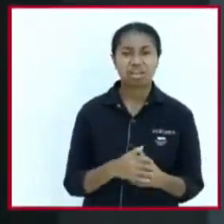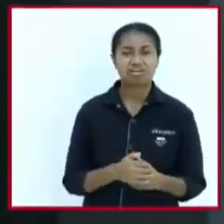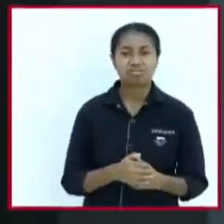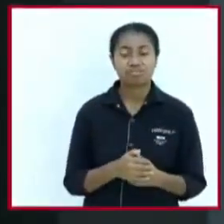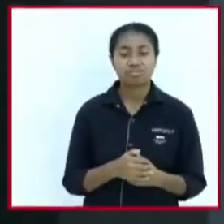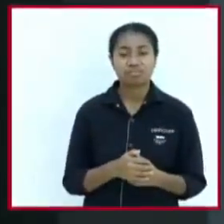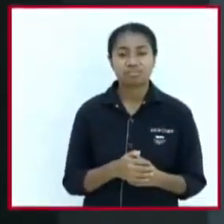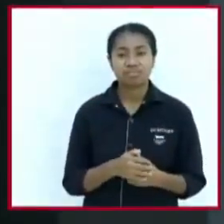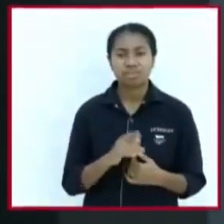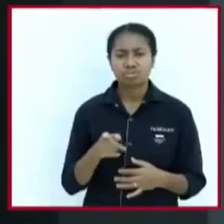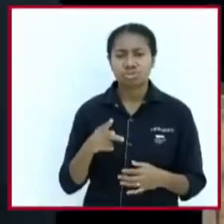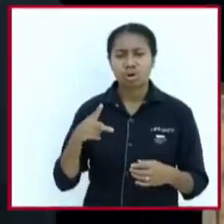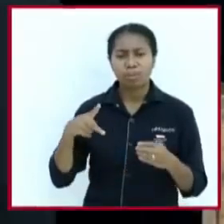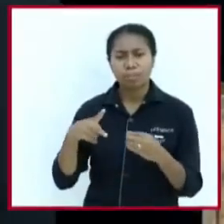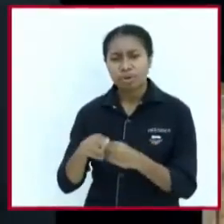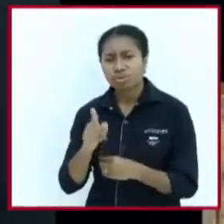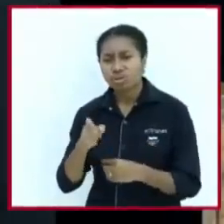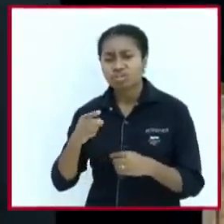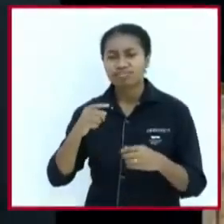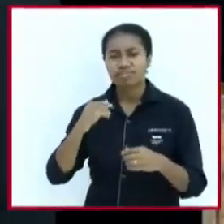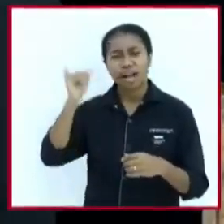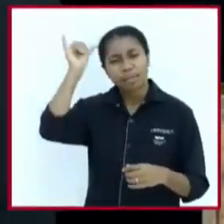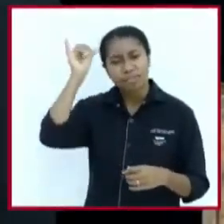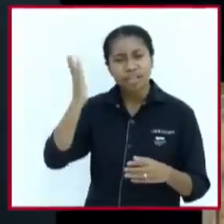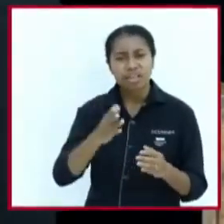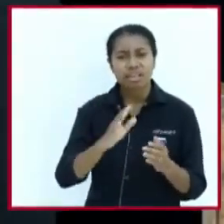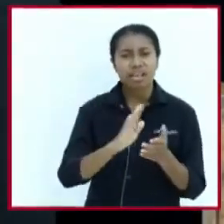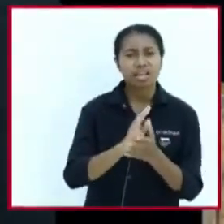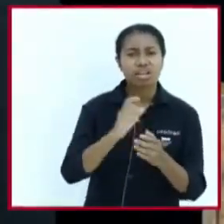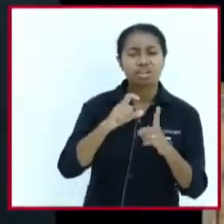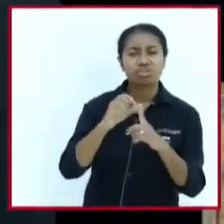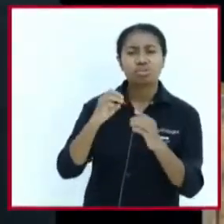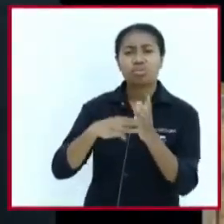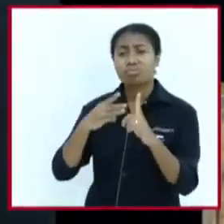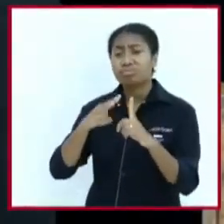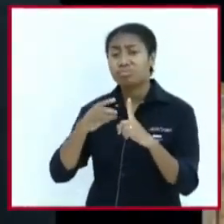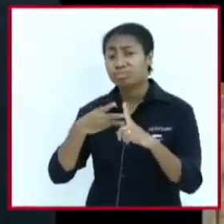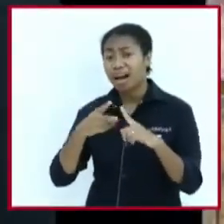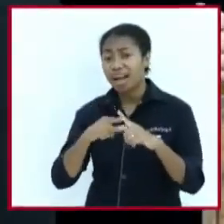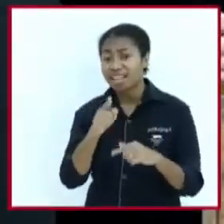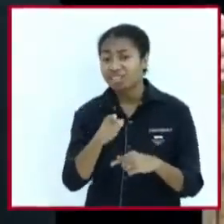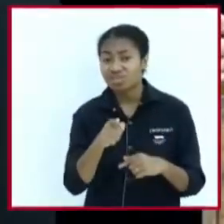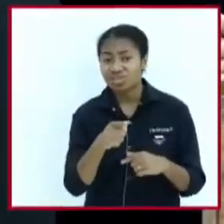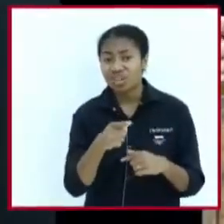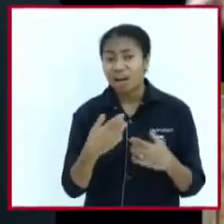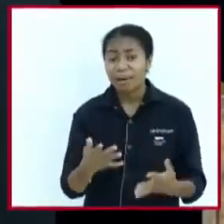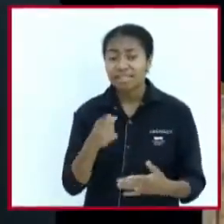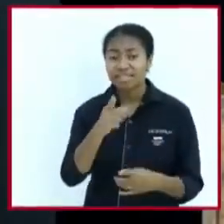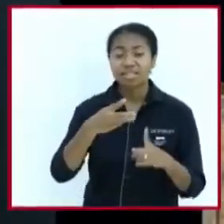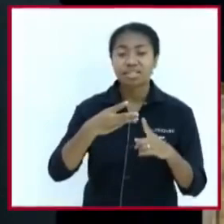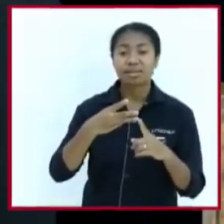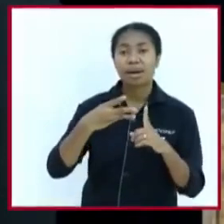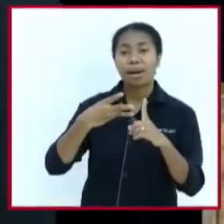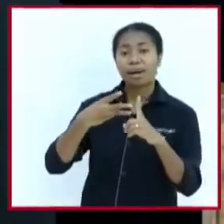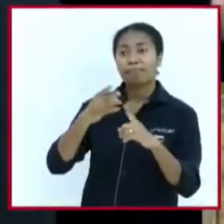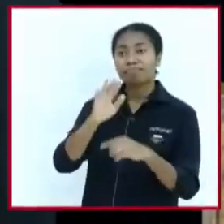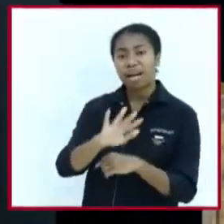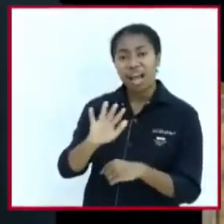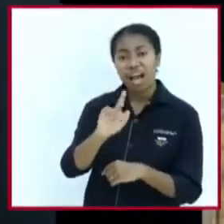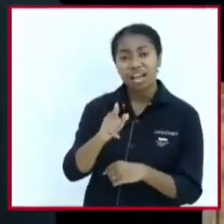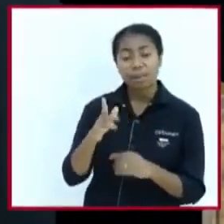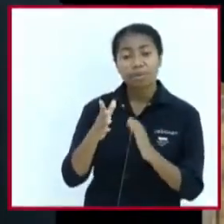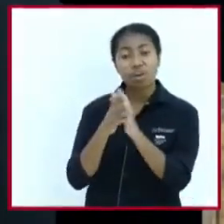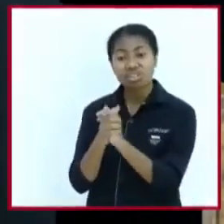kami masih potong kambing domba untuk korban itu itu masih bayangan Hai tapi Kristen dengan korban Kristus